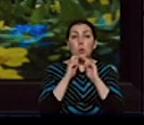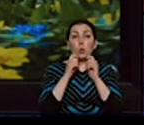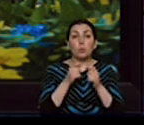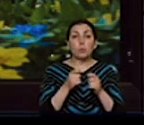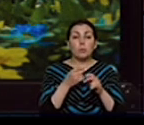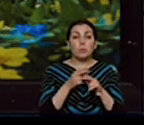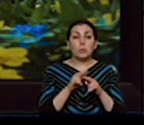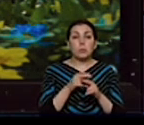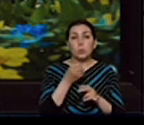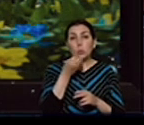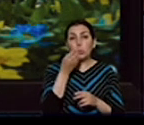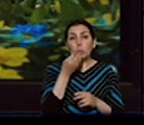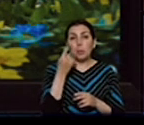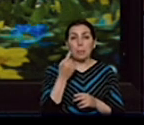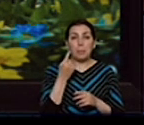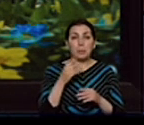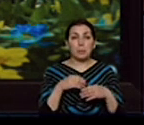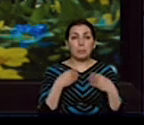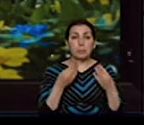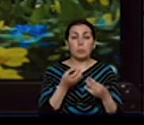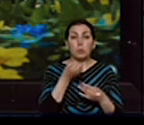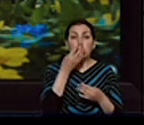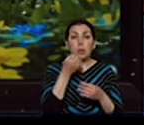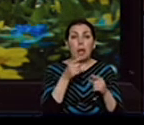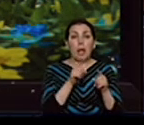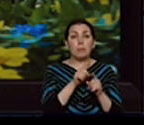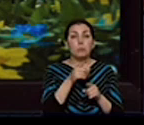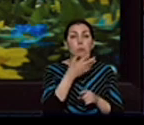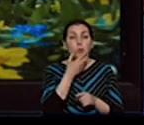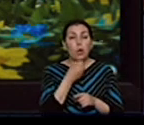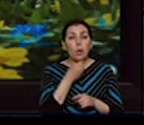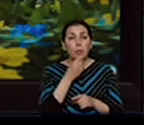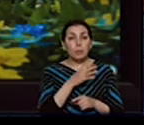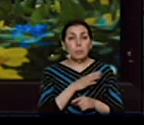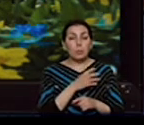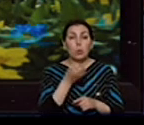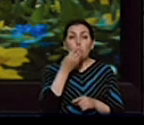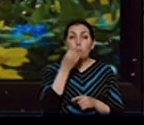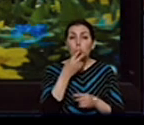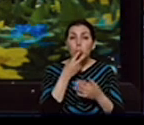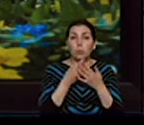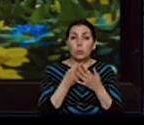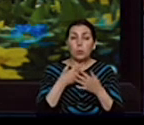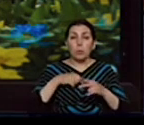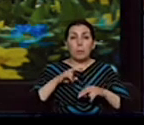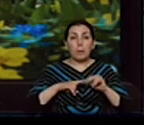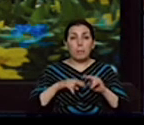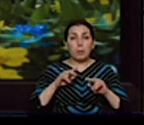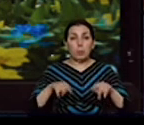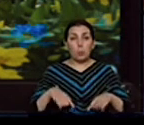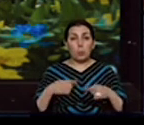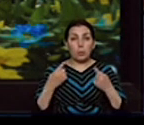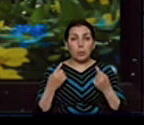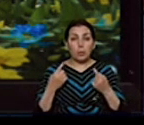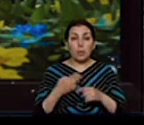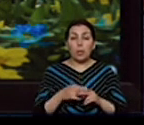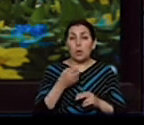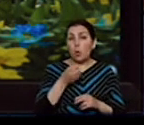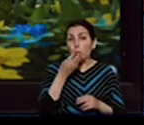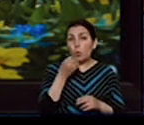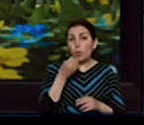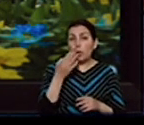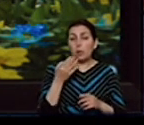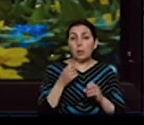sovg'a sifatida gul taqdim etiladi. Chunki gulday chiroyli bo'l, mana shu gulni ko'rganda odamning kayfiyati ko'tariladi.